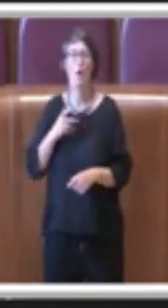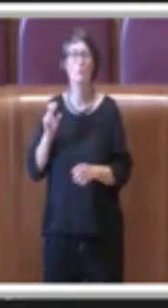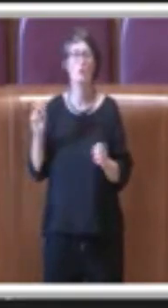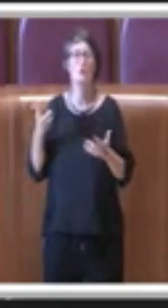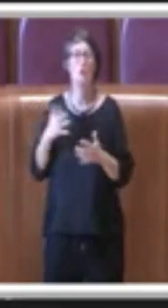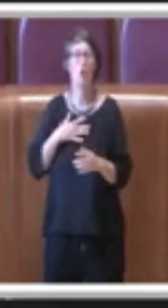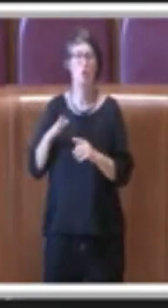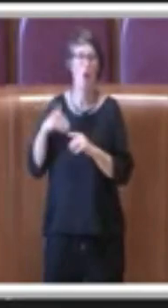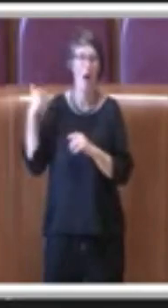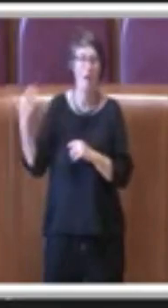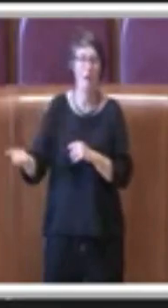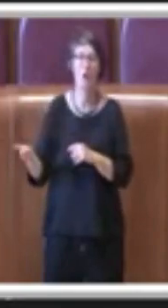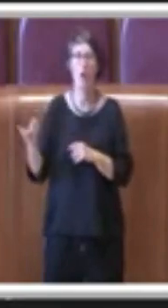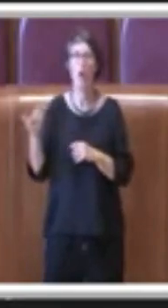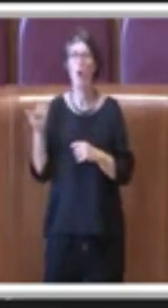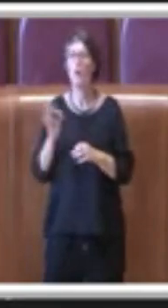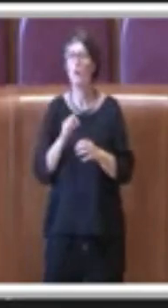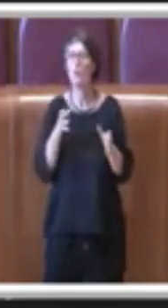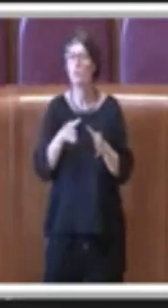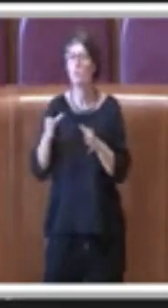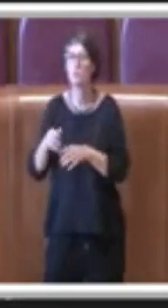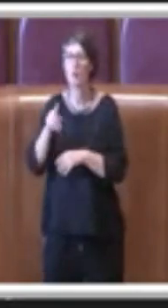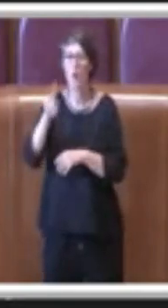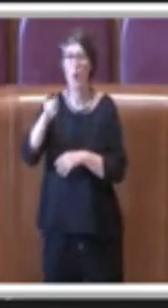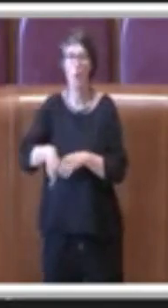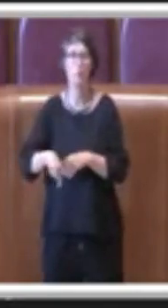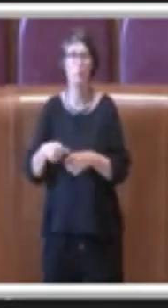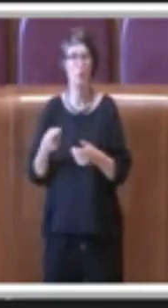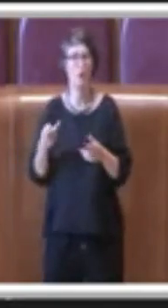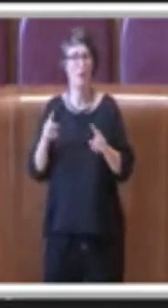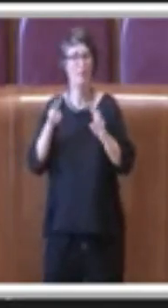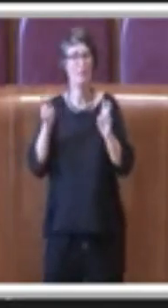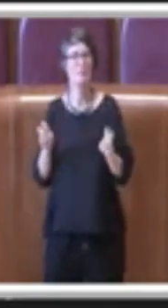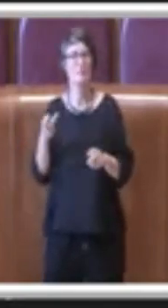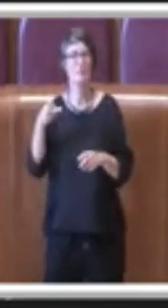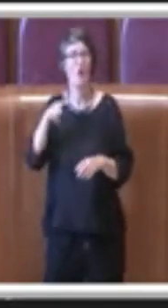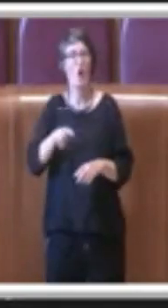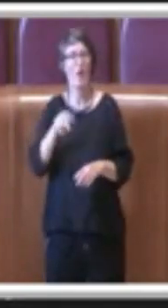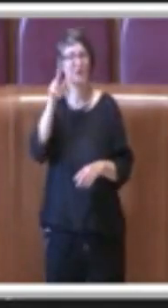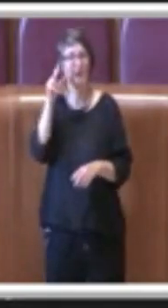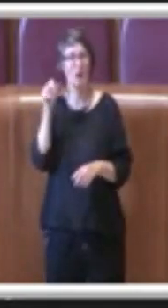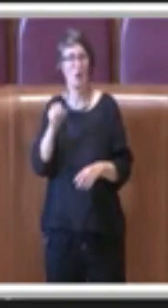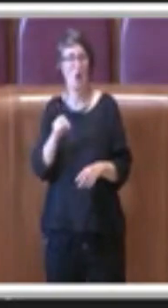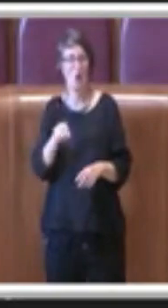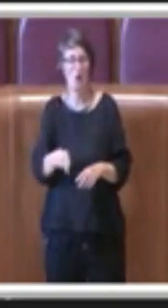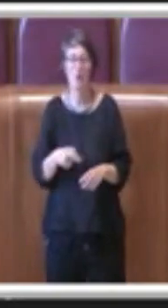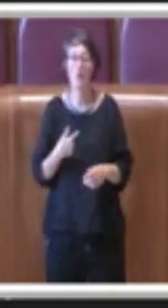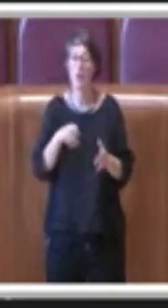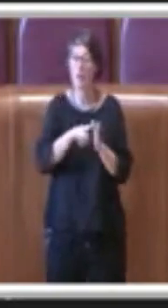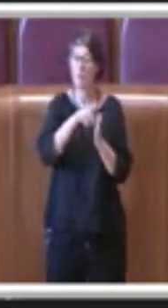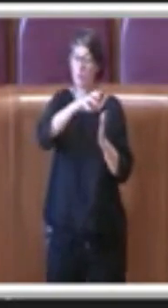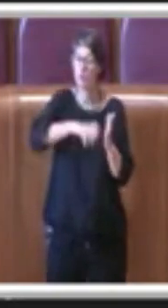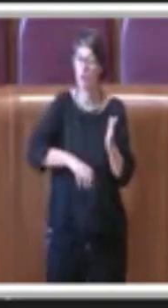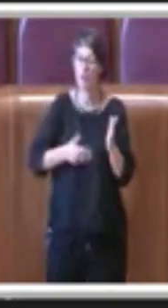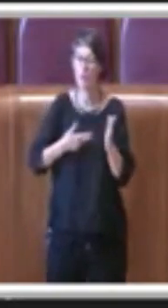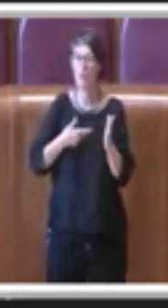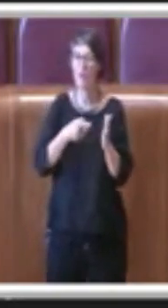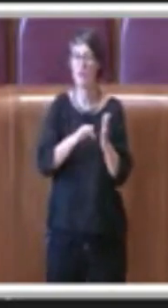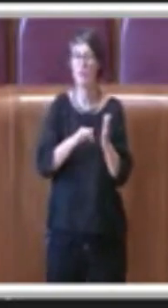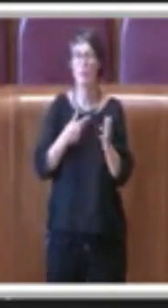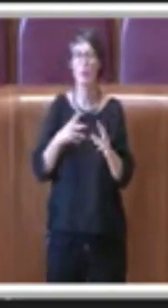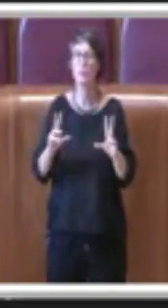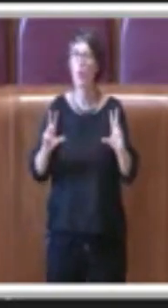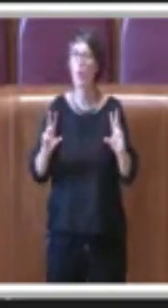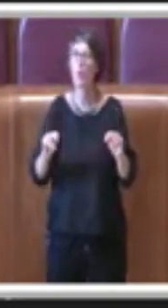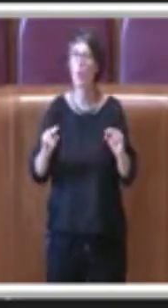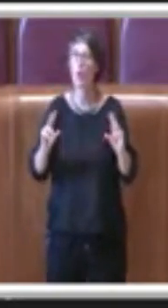quindi anche la violenza di genere. È stata una delibera fortemente voluta perché appunto presenta un carattere innovativo rispetto a ciò che è sempre